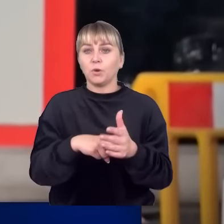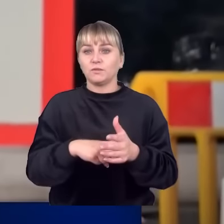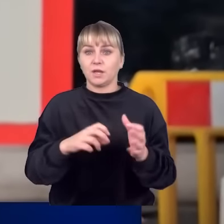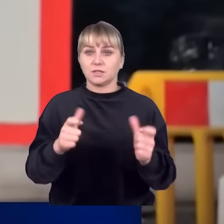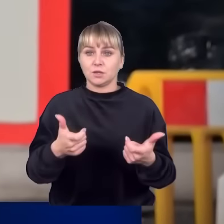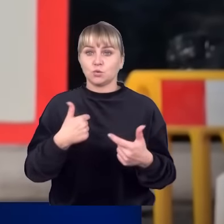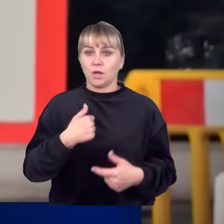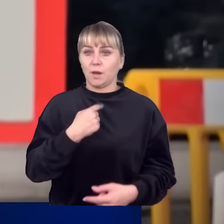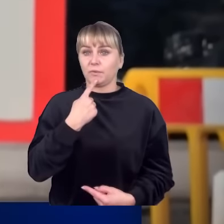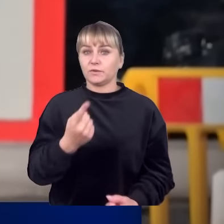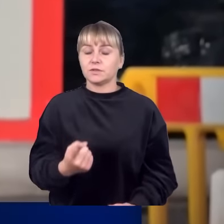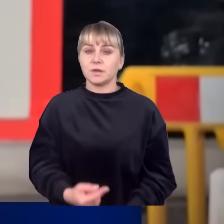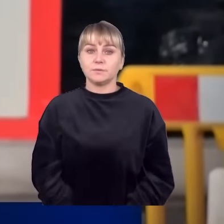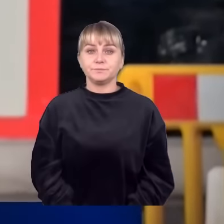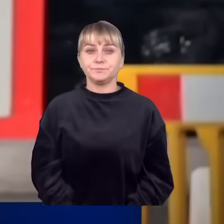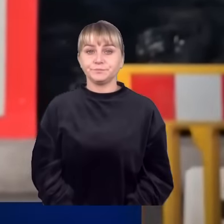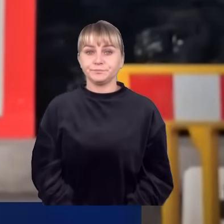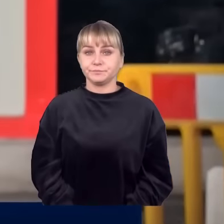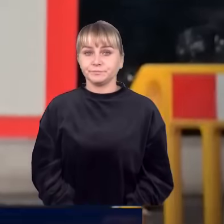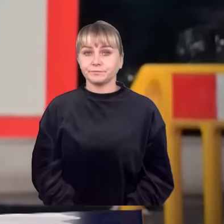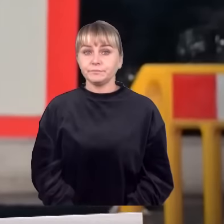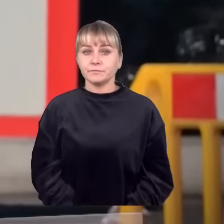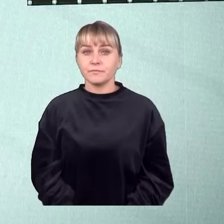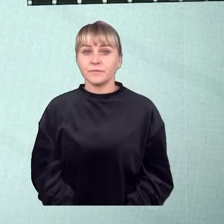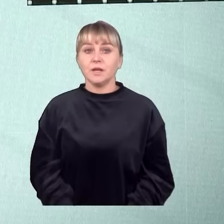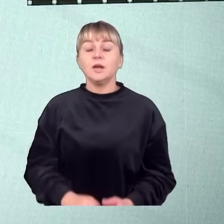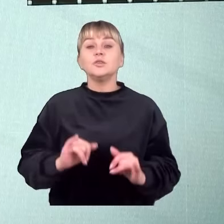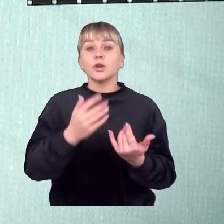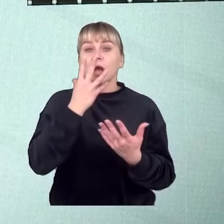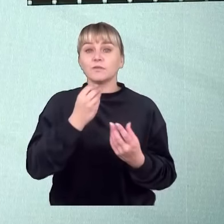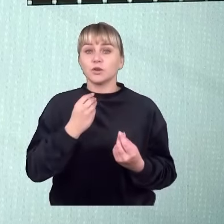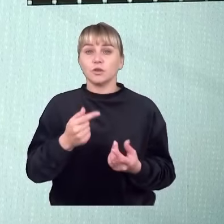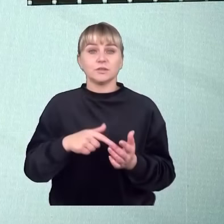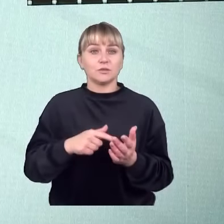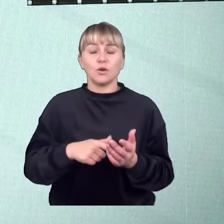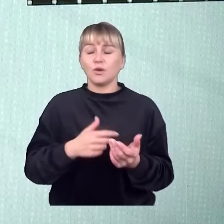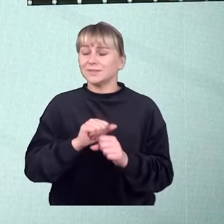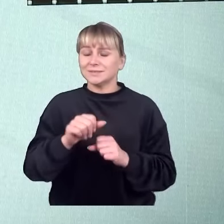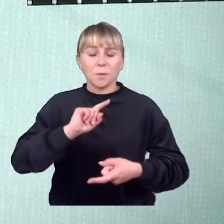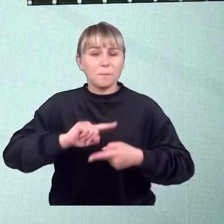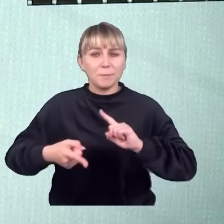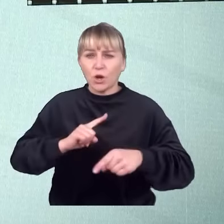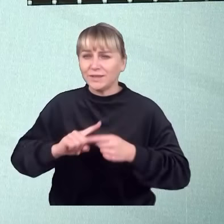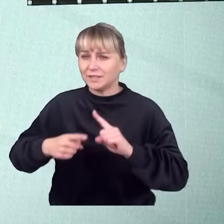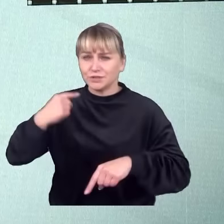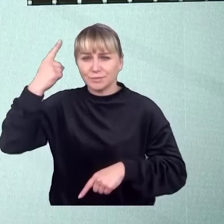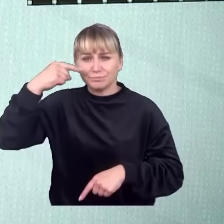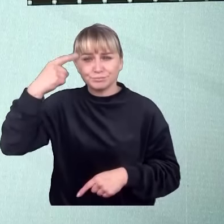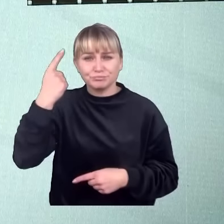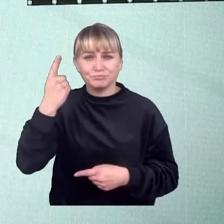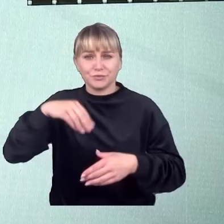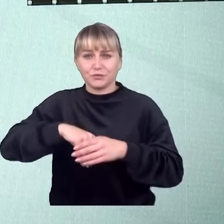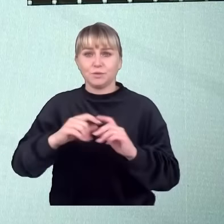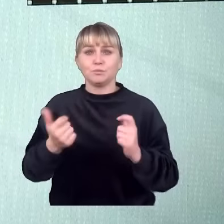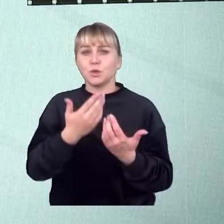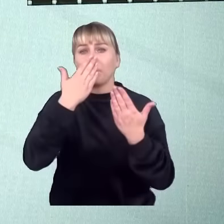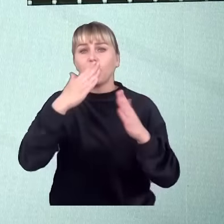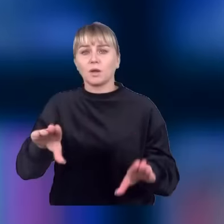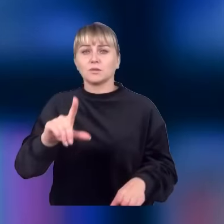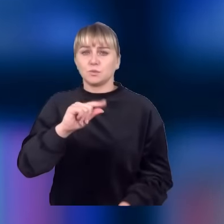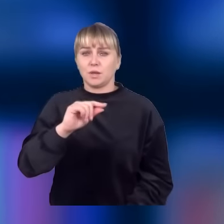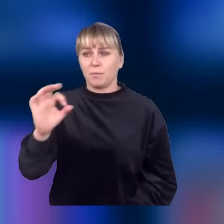powiedziałem. A więc... Ścieżka jest przetarta. To jest totalna polityczna schizofrenia, to co prezentuje dzisiaj Platforma Obywatelska